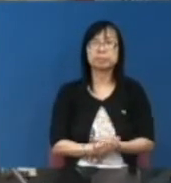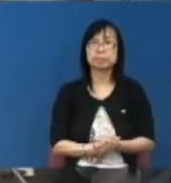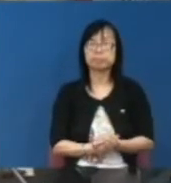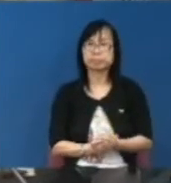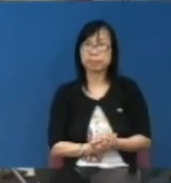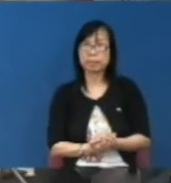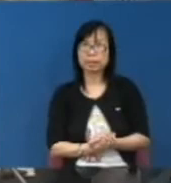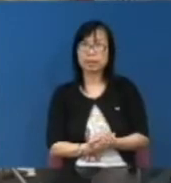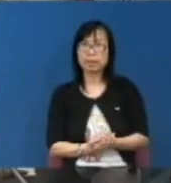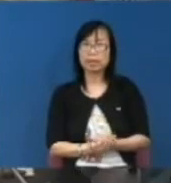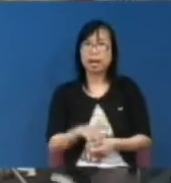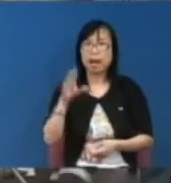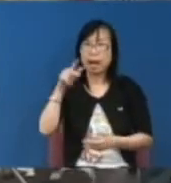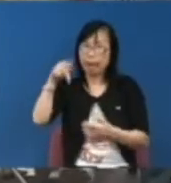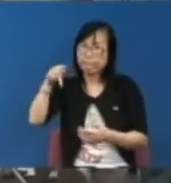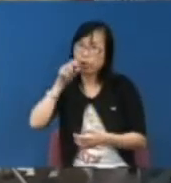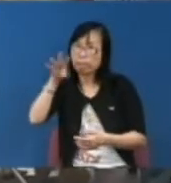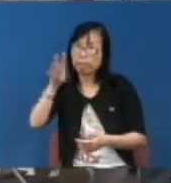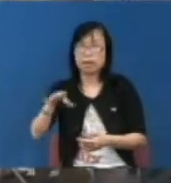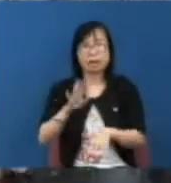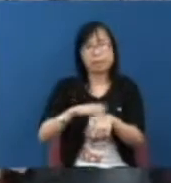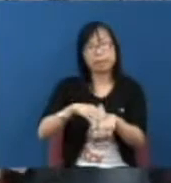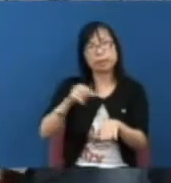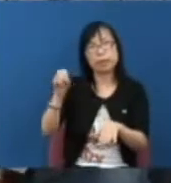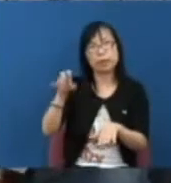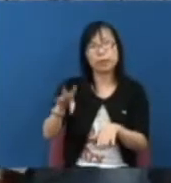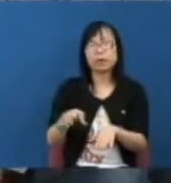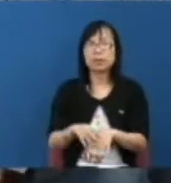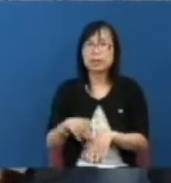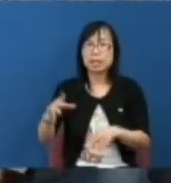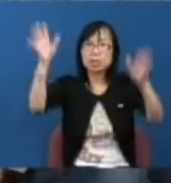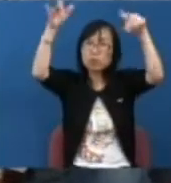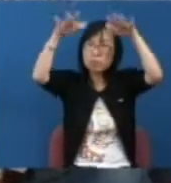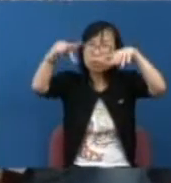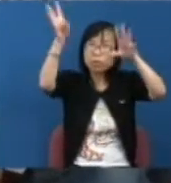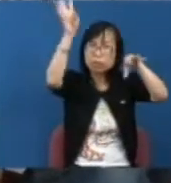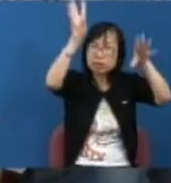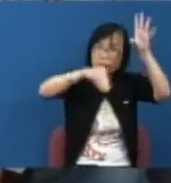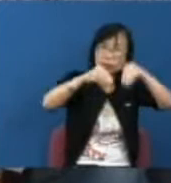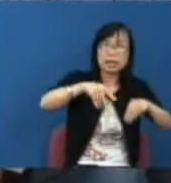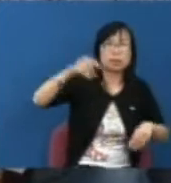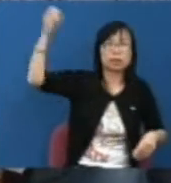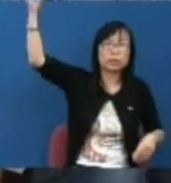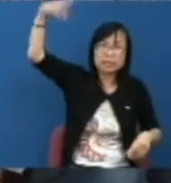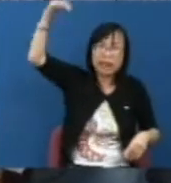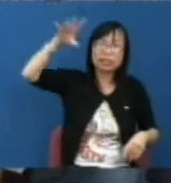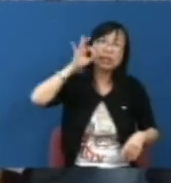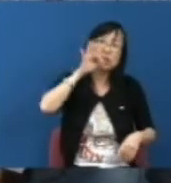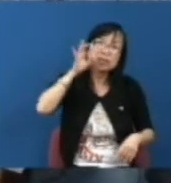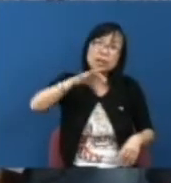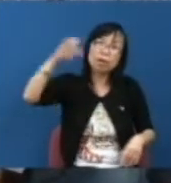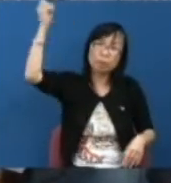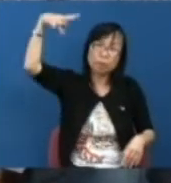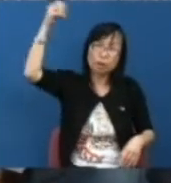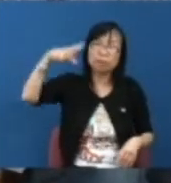係啦。 明白。阿 Paul， 其實咧，你剛才講呢、這個即係雨水收集咧，就要用太陽能嘅紫外光。咁